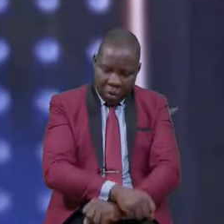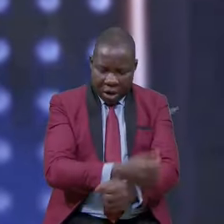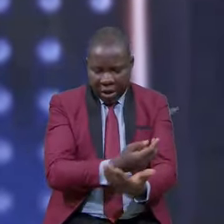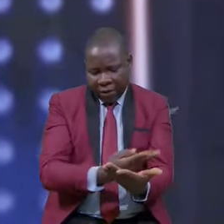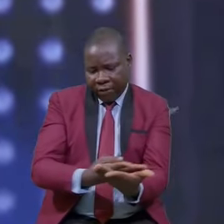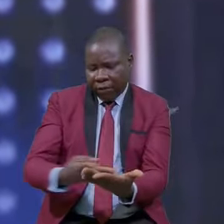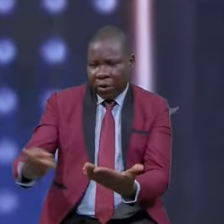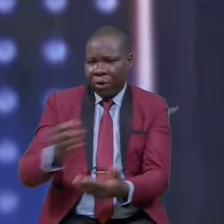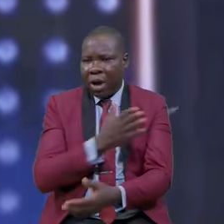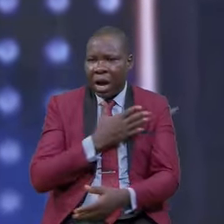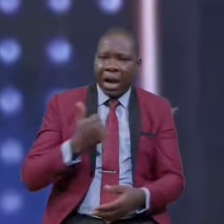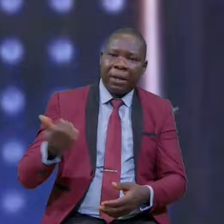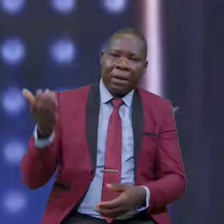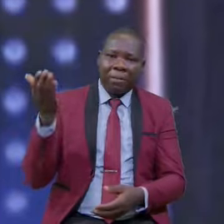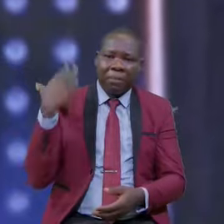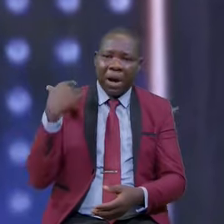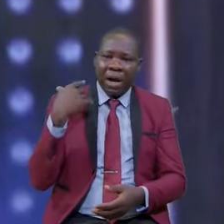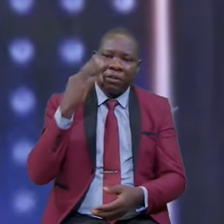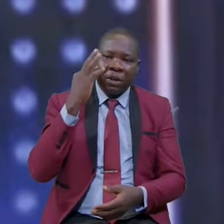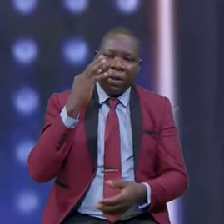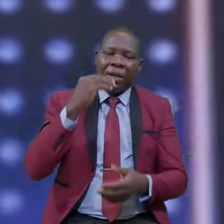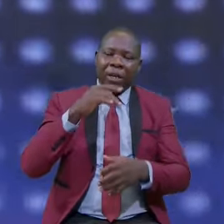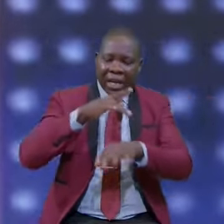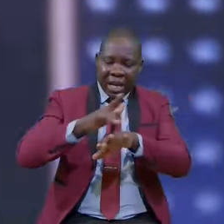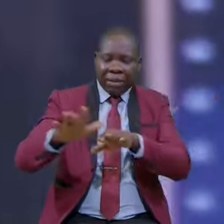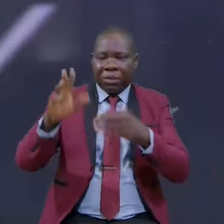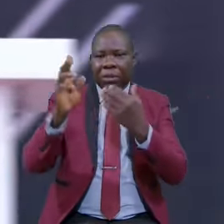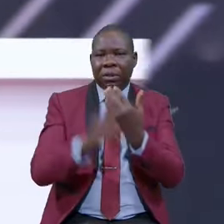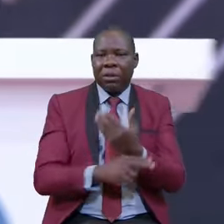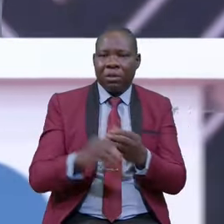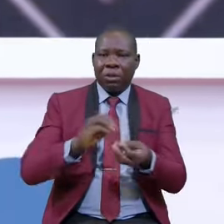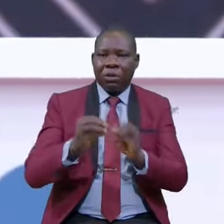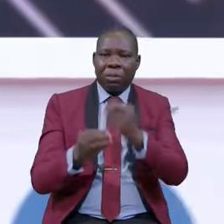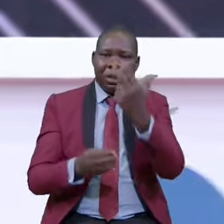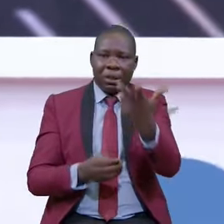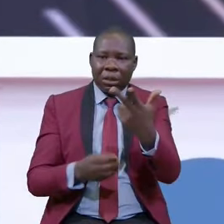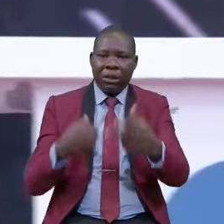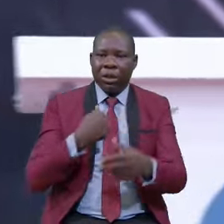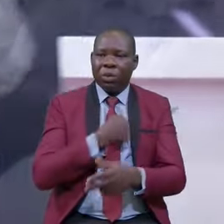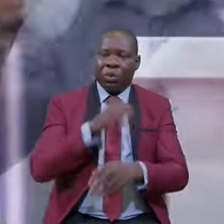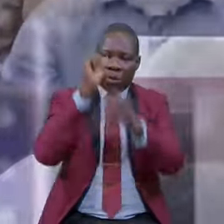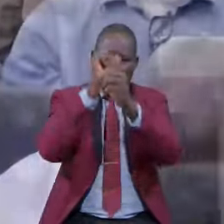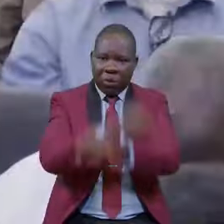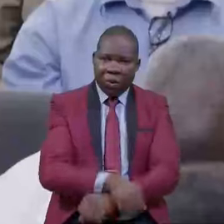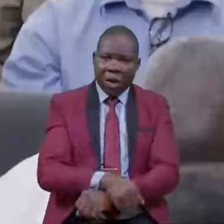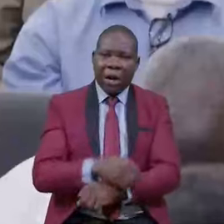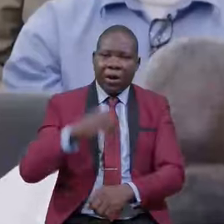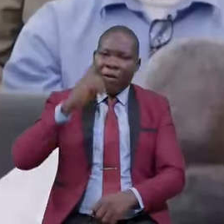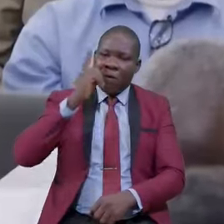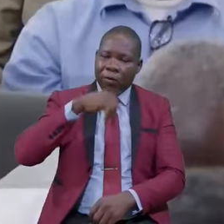the past. Et l'infructuosité antérieure. Troisièmement, nous vaincre la fausseté et